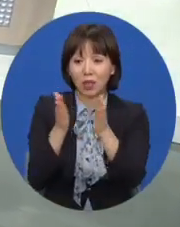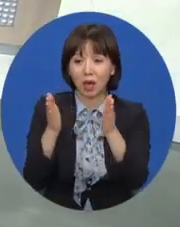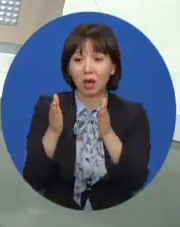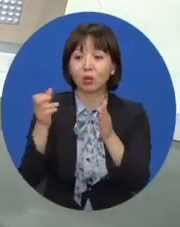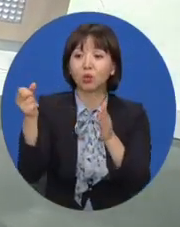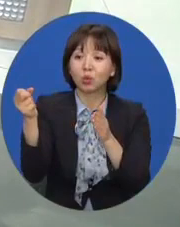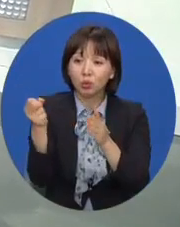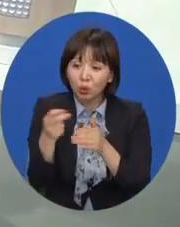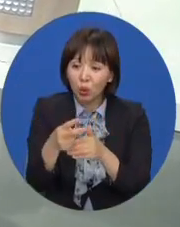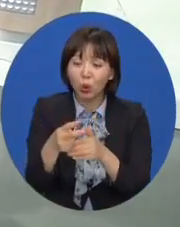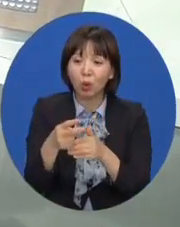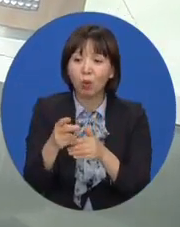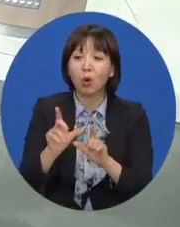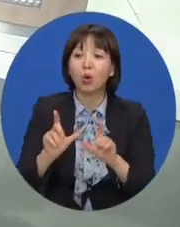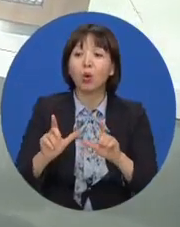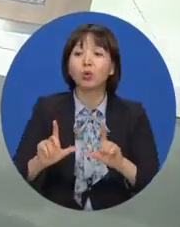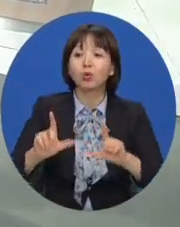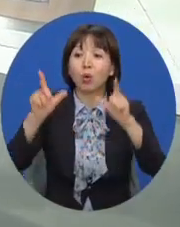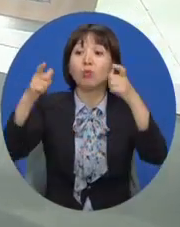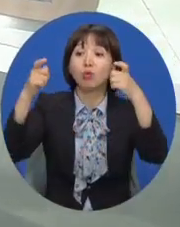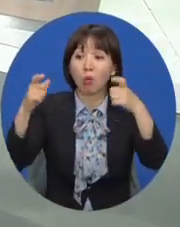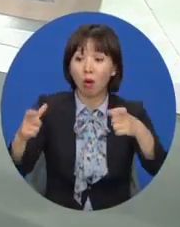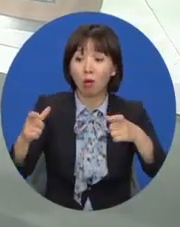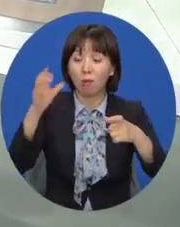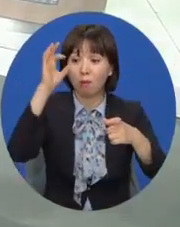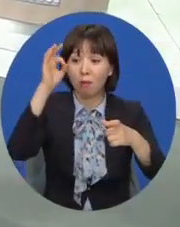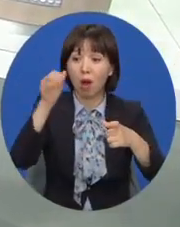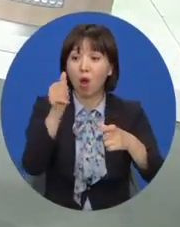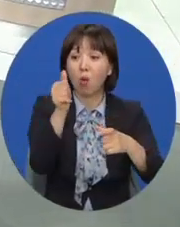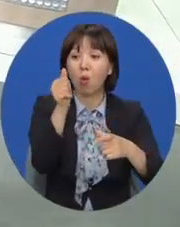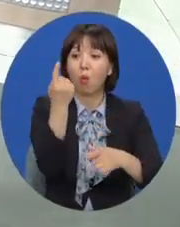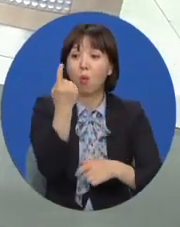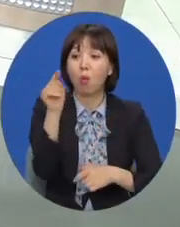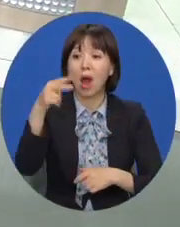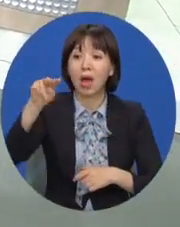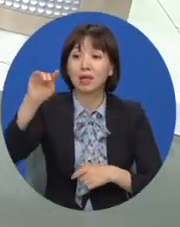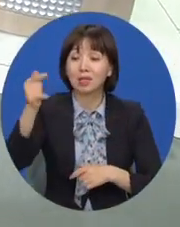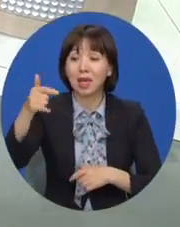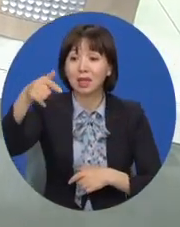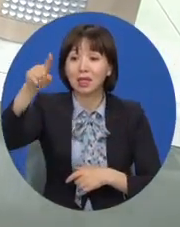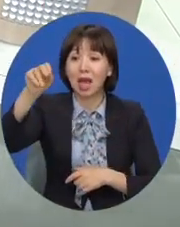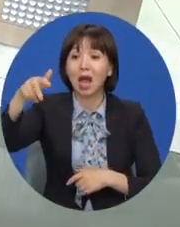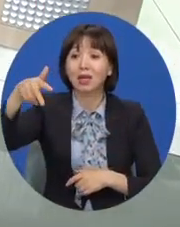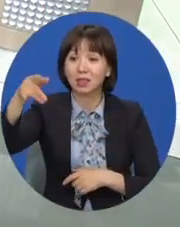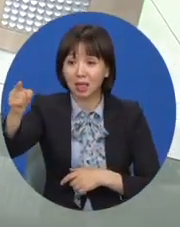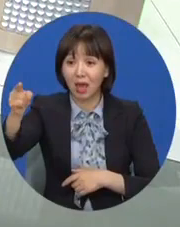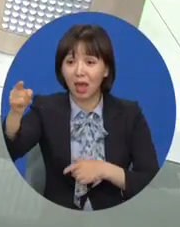있는가 하면은 또 동부권으로 봤을 때도 화산동하고 강제동하고 이어지는